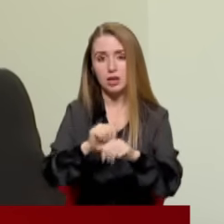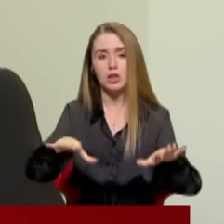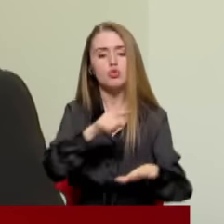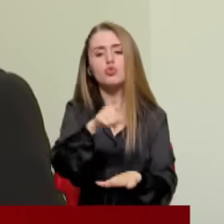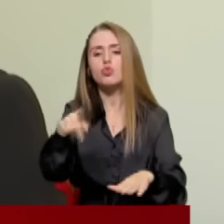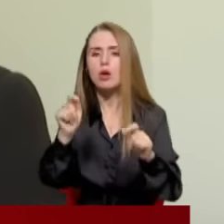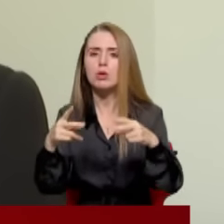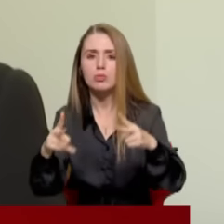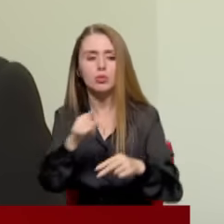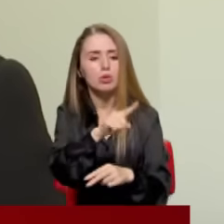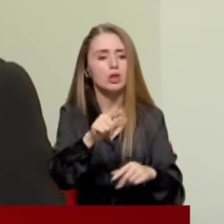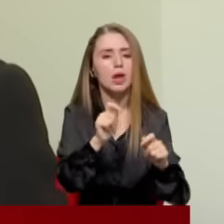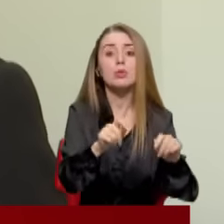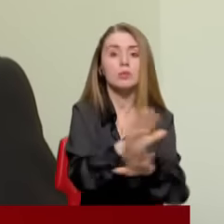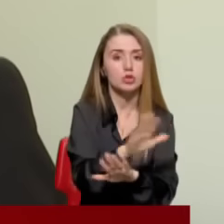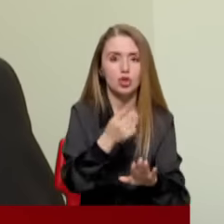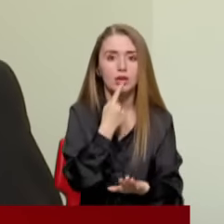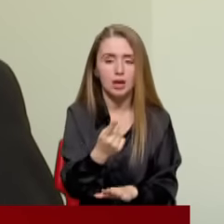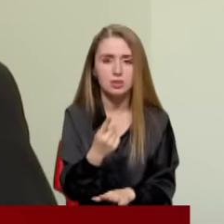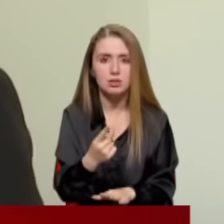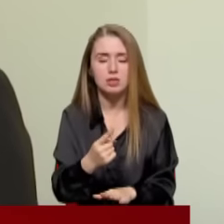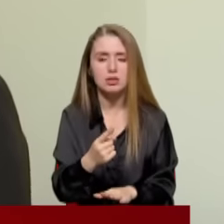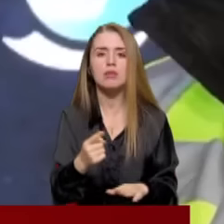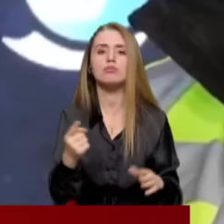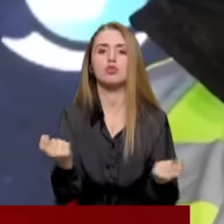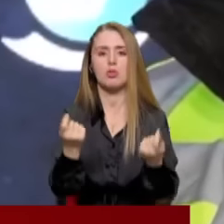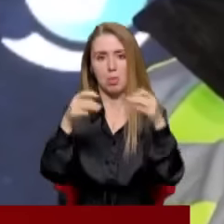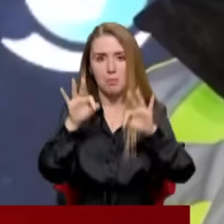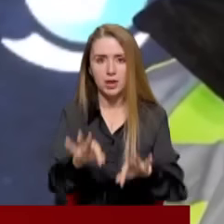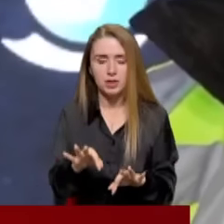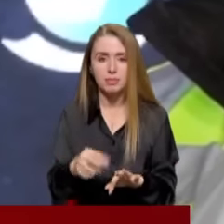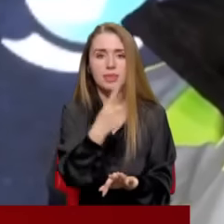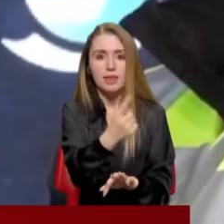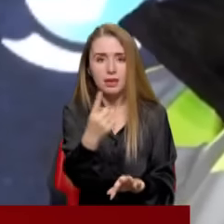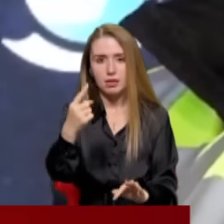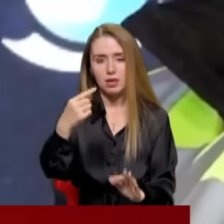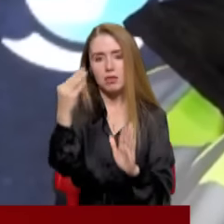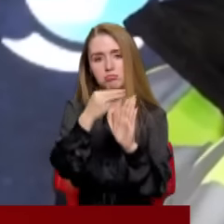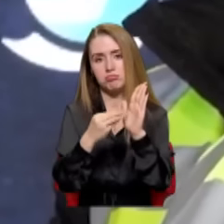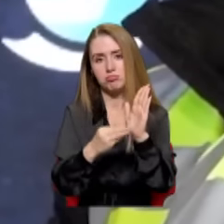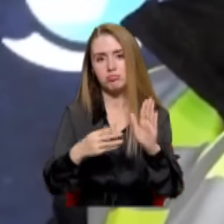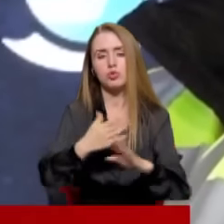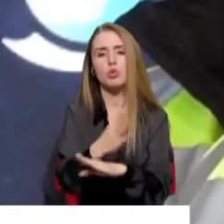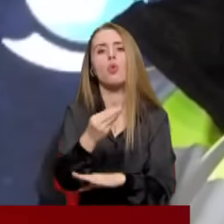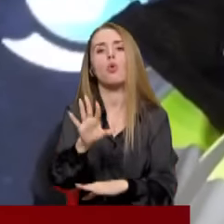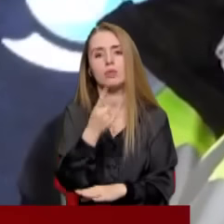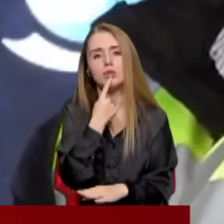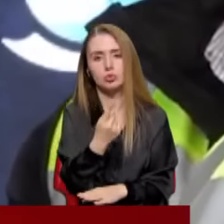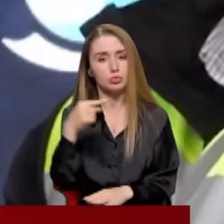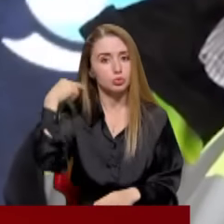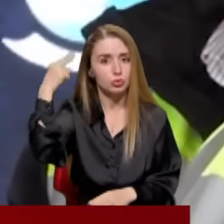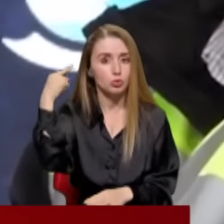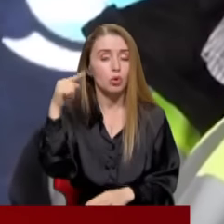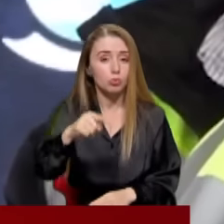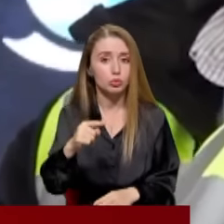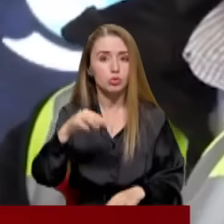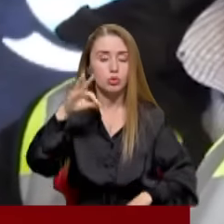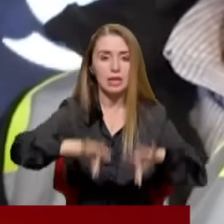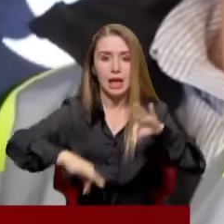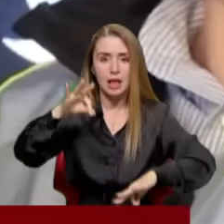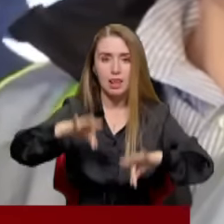şunlar yapılabilir, bunlar yapılamayacak dersiniz, hayata geçirirsiniz. Şimdi tek tek maddelere girmemiz doğru olmaz diye düşünüyorum. Çünkü bu